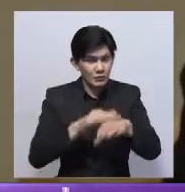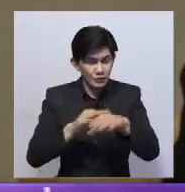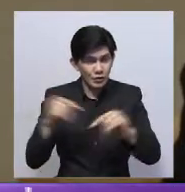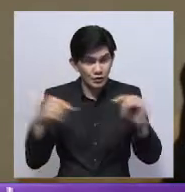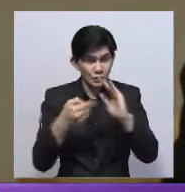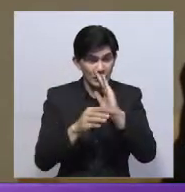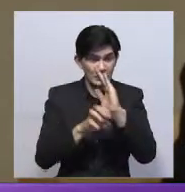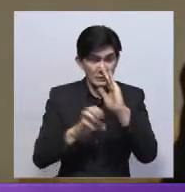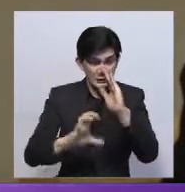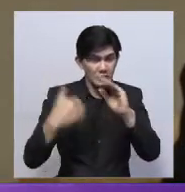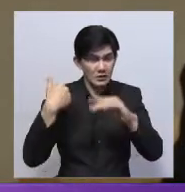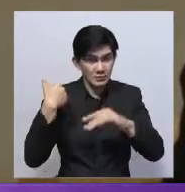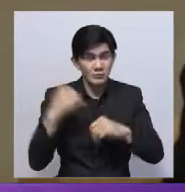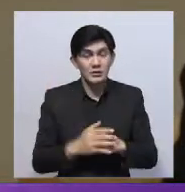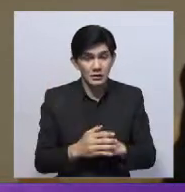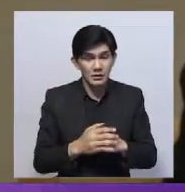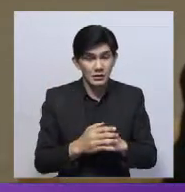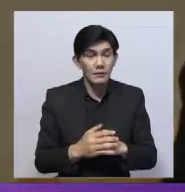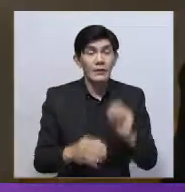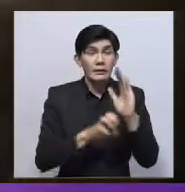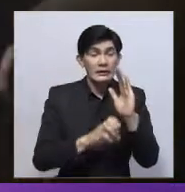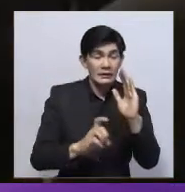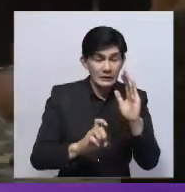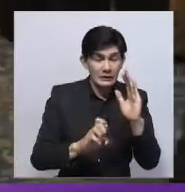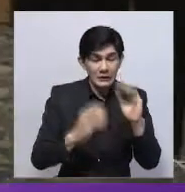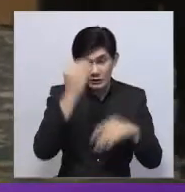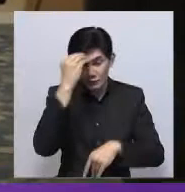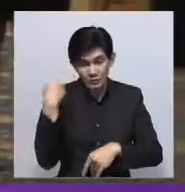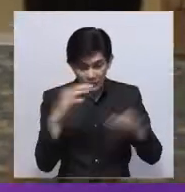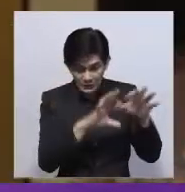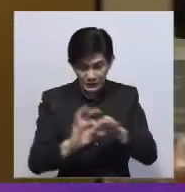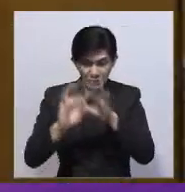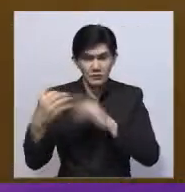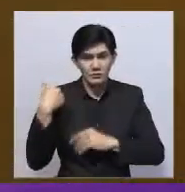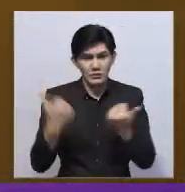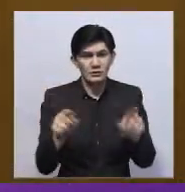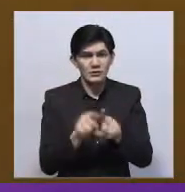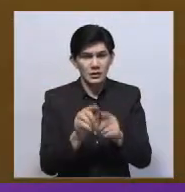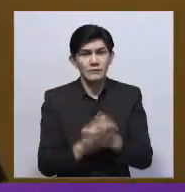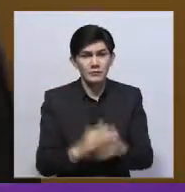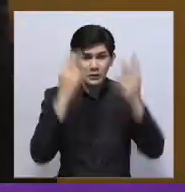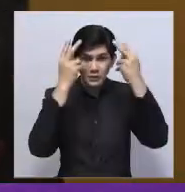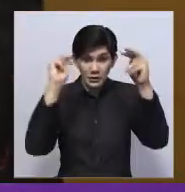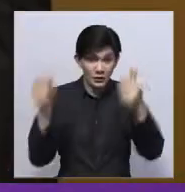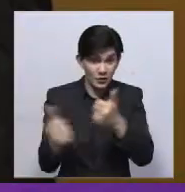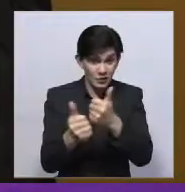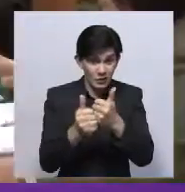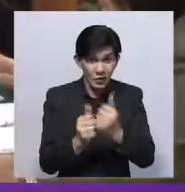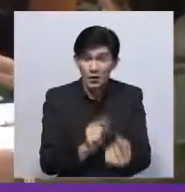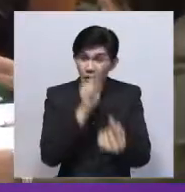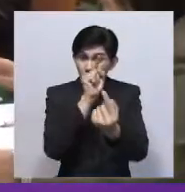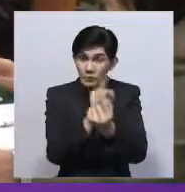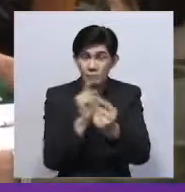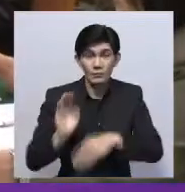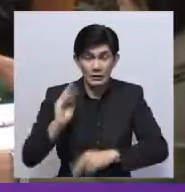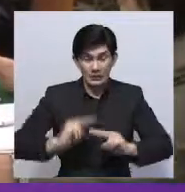EEC ให้ผูกกันระหว่างฟูกุโอกะกับ EEC เรา การเดินทางเยือนญี่ปุ่นครั้งนี้คณะของรองนายกรัฐมนตรียังได้พบปะ